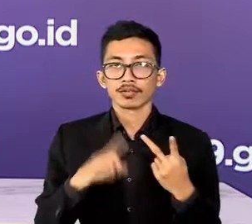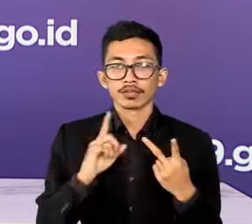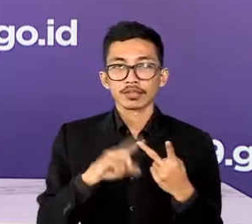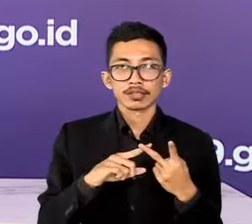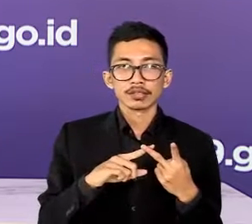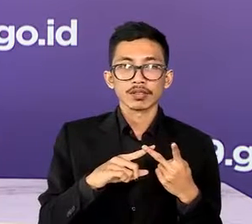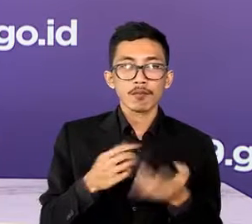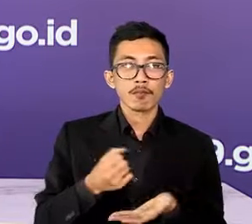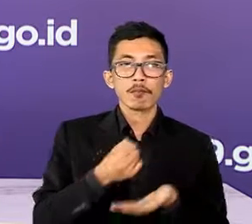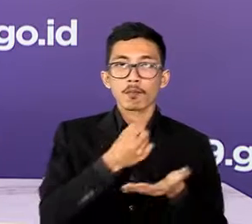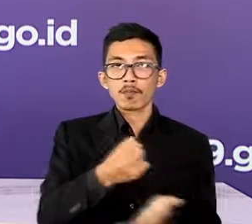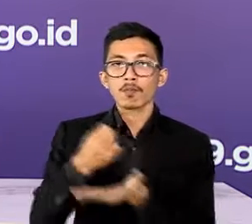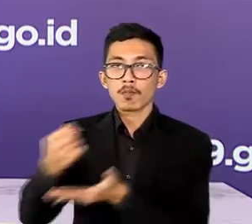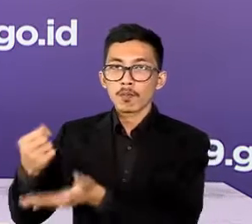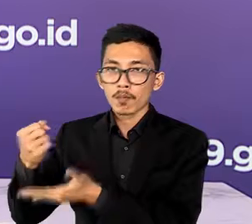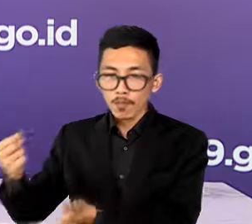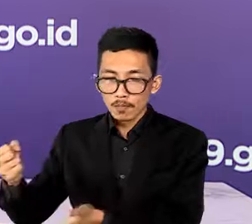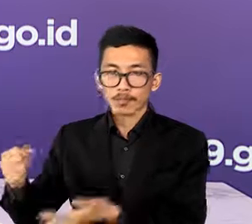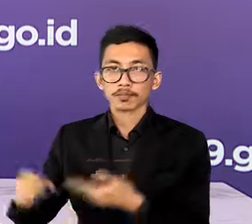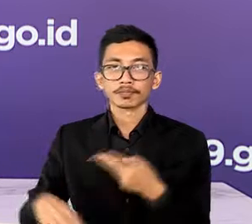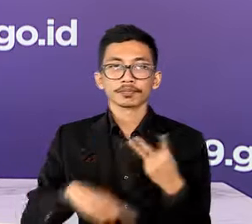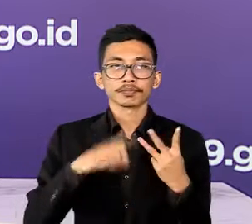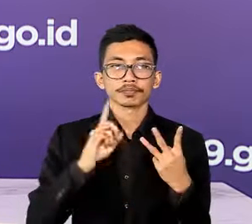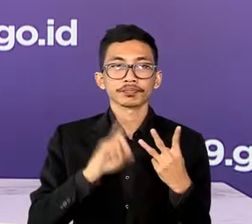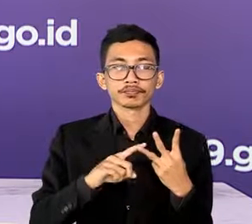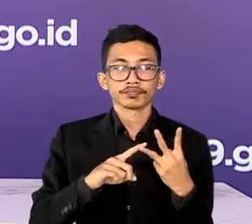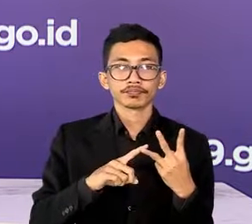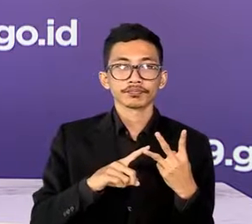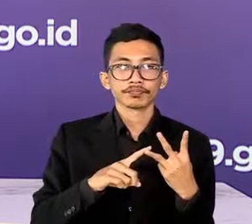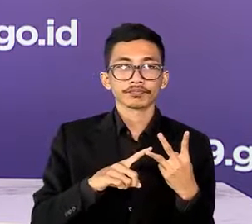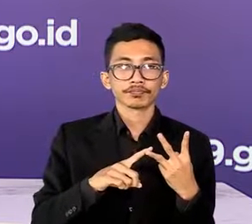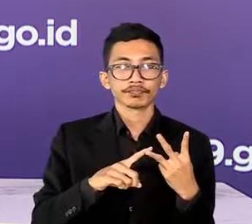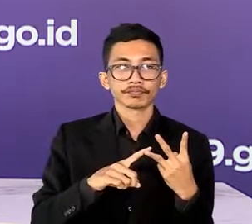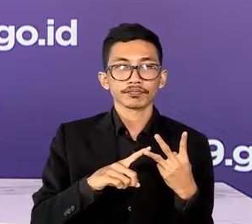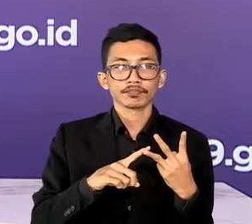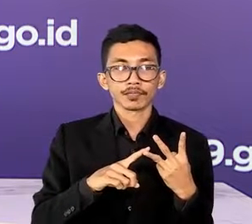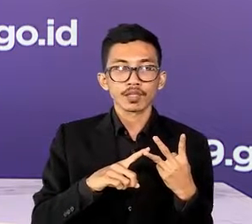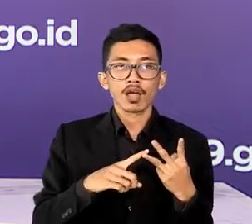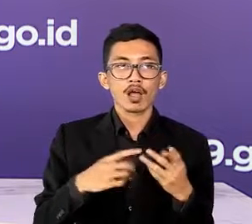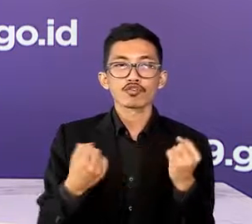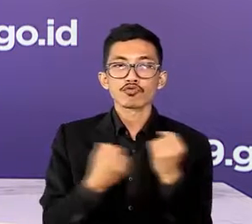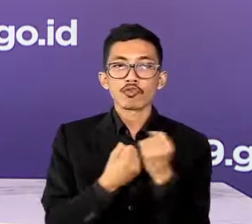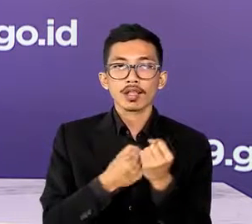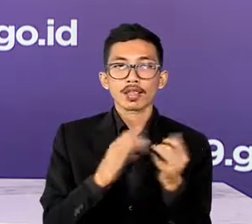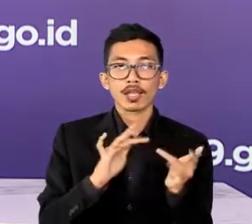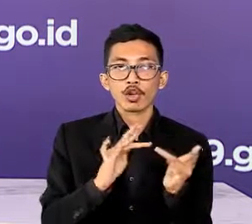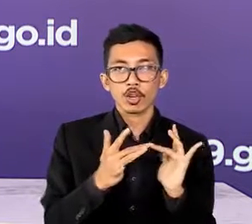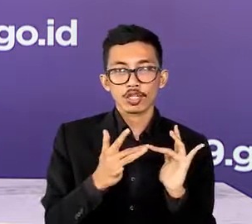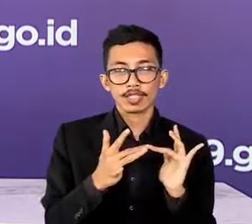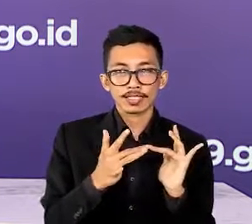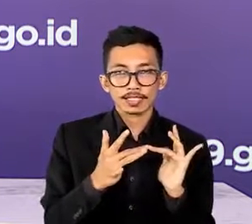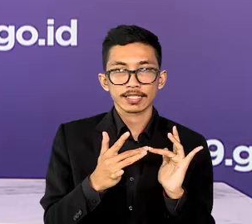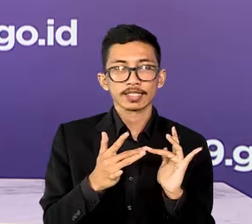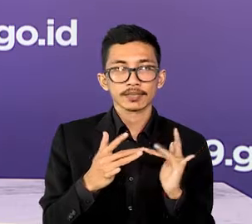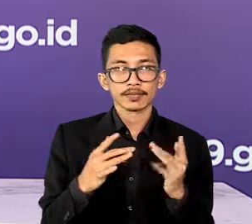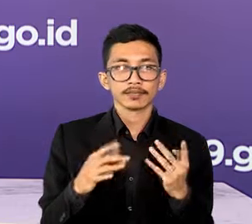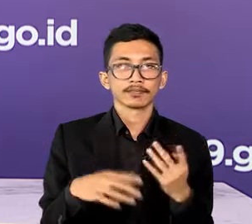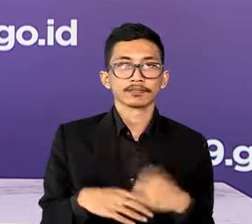penyaluran bantuan sosial ketiga adalah dengan melibatkan dukungan teknologi berbasis digital